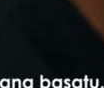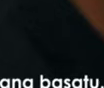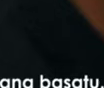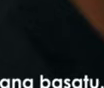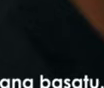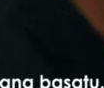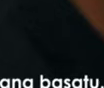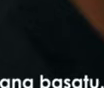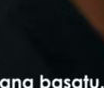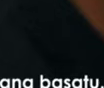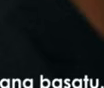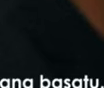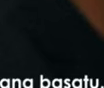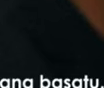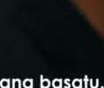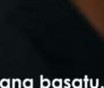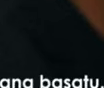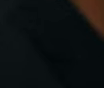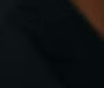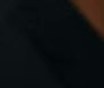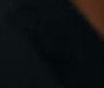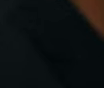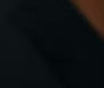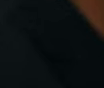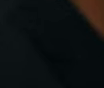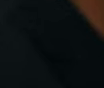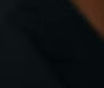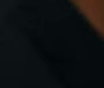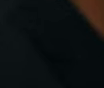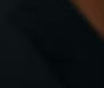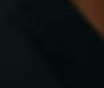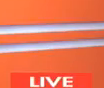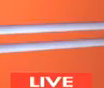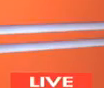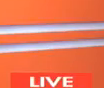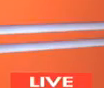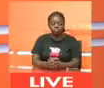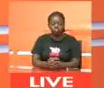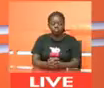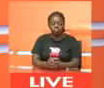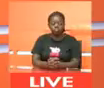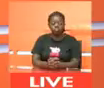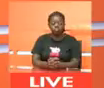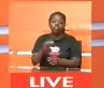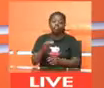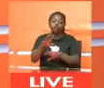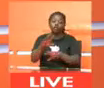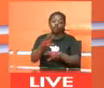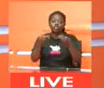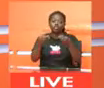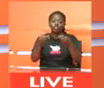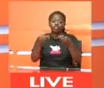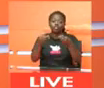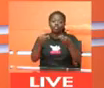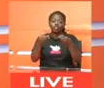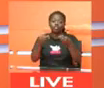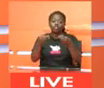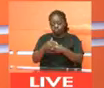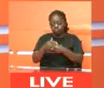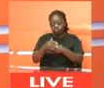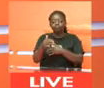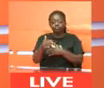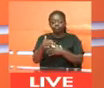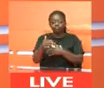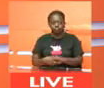basatu. ebisinga otu jakuwa tubikutusa ko